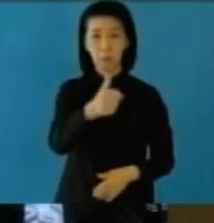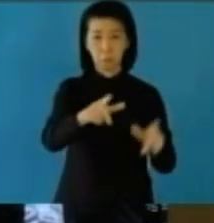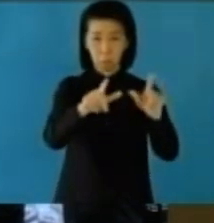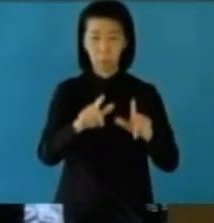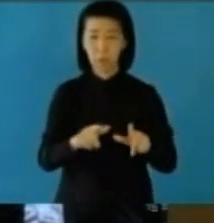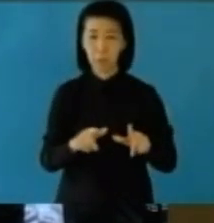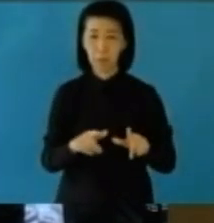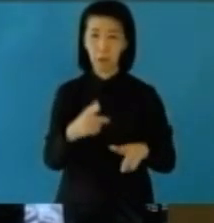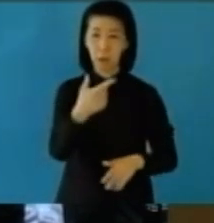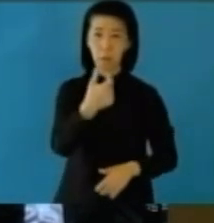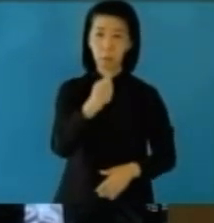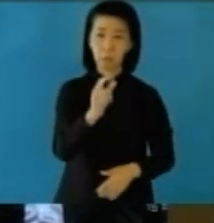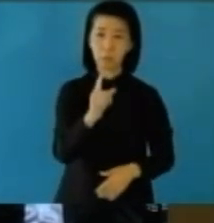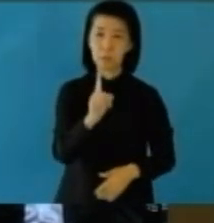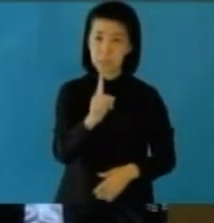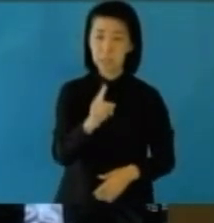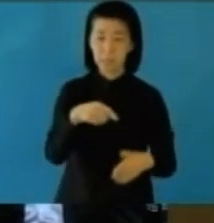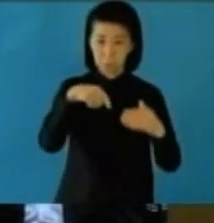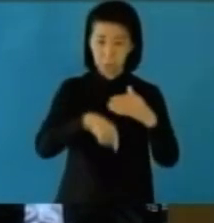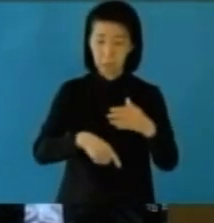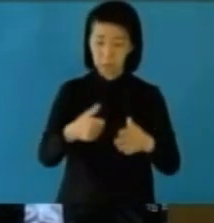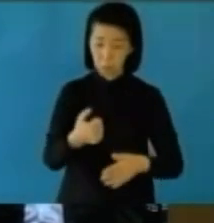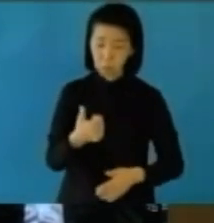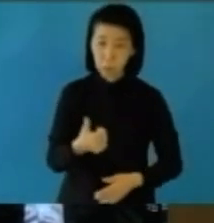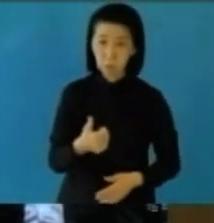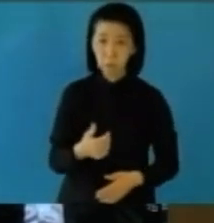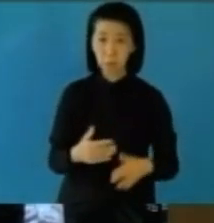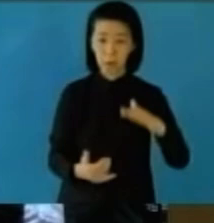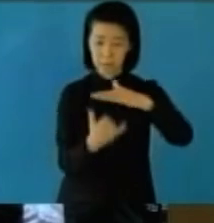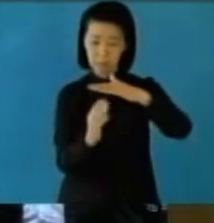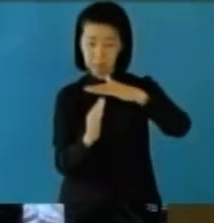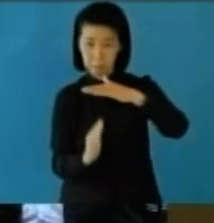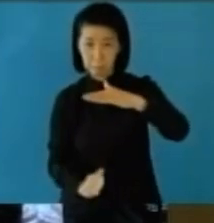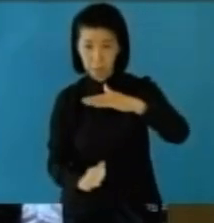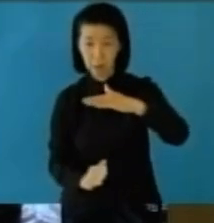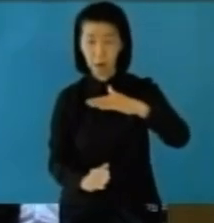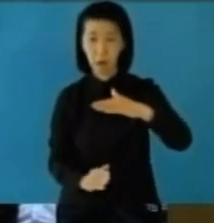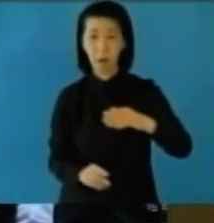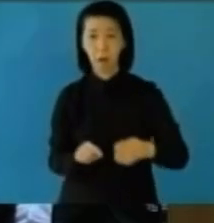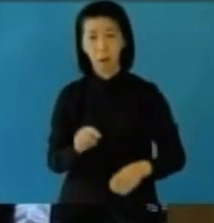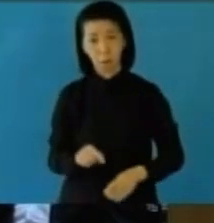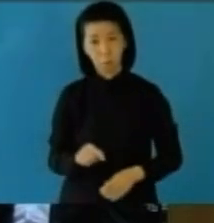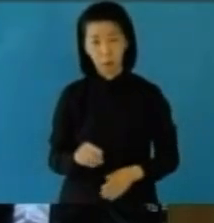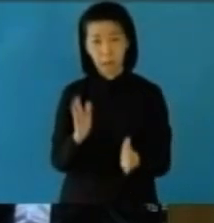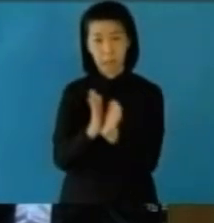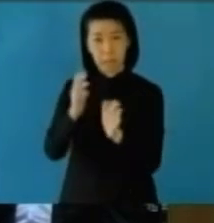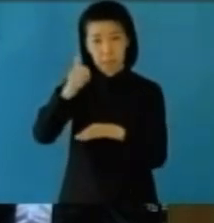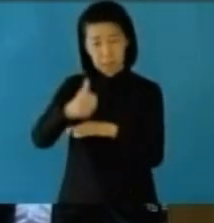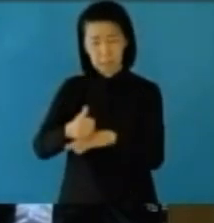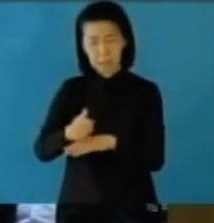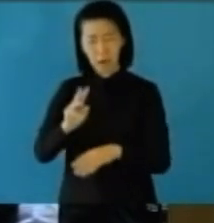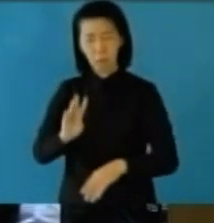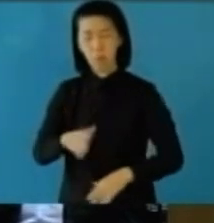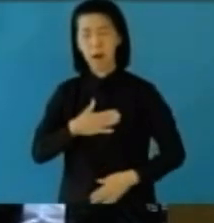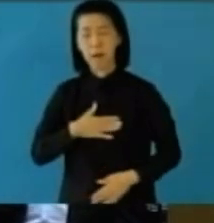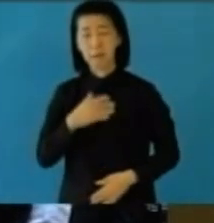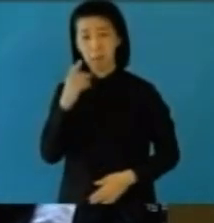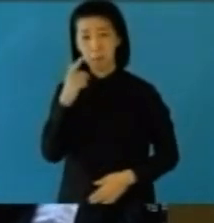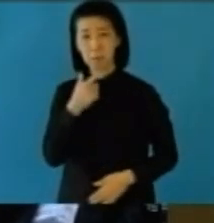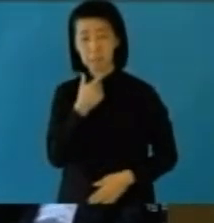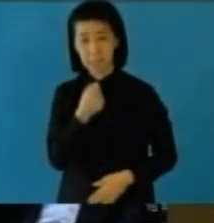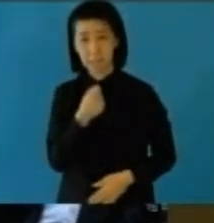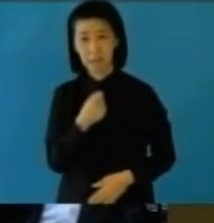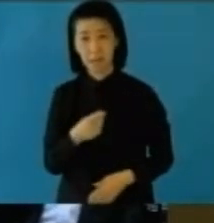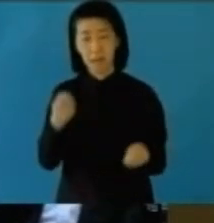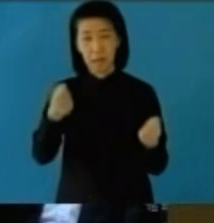61校中55校は定員割れな知事。ここをですね、知事、私は思いますけど、やっぱしっかりと卒業生は分かってるわけですから、計